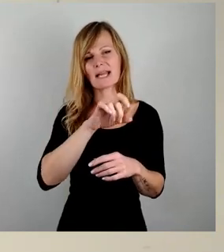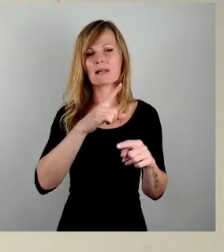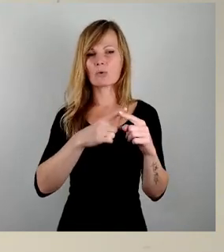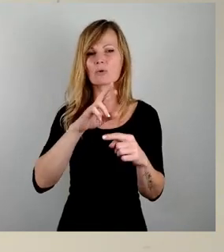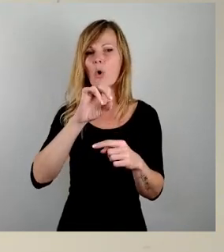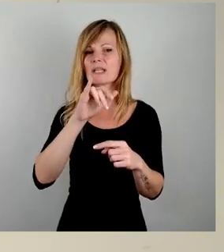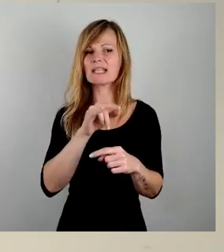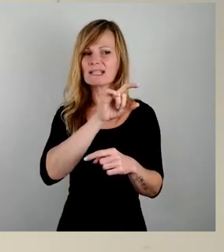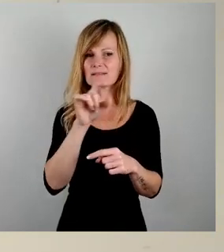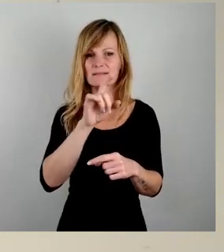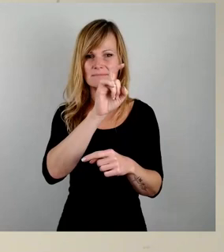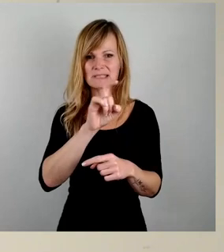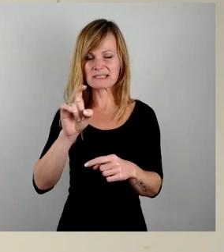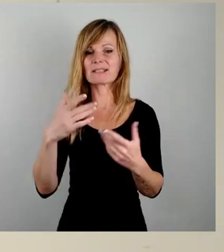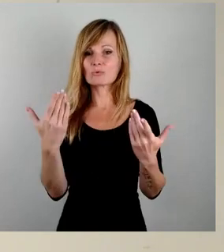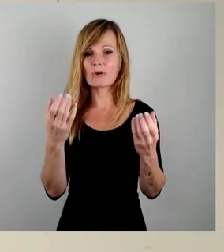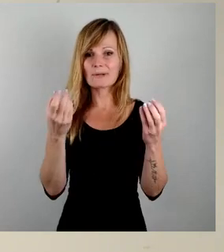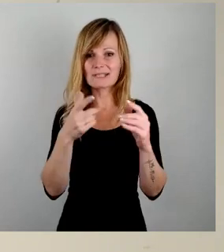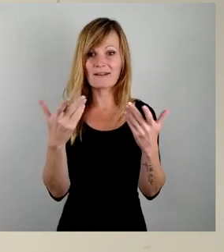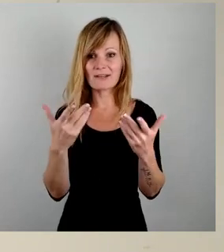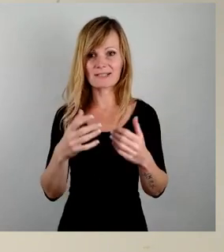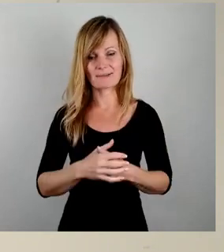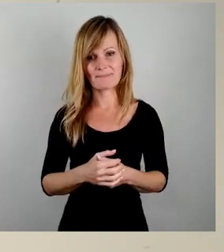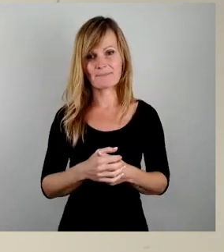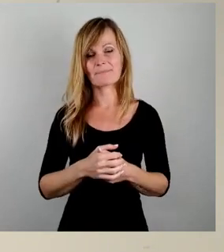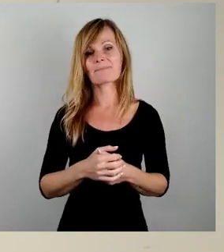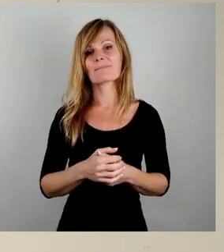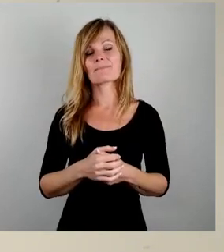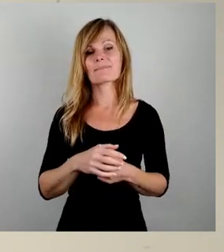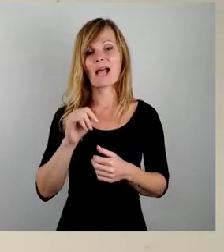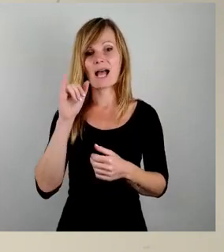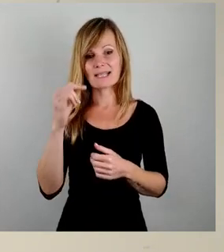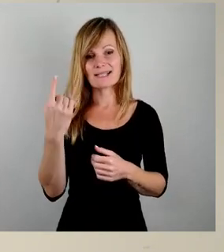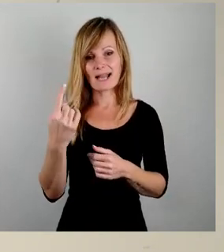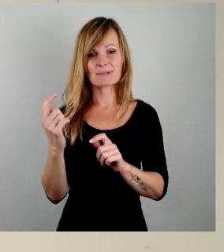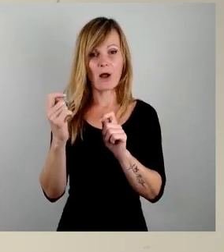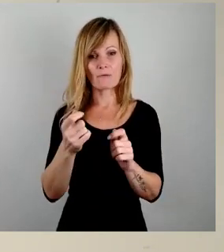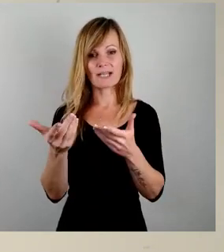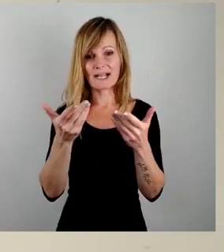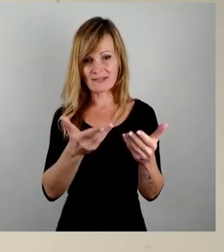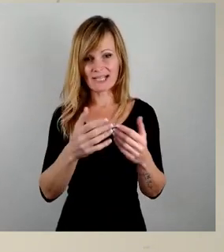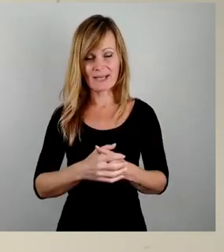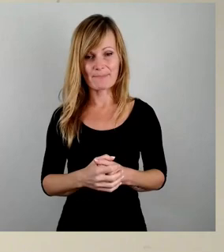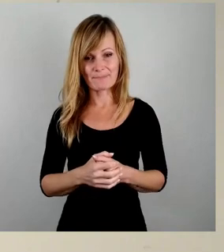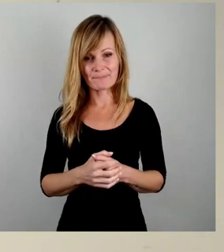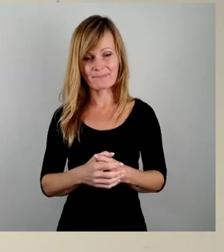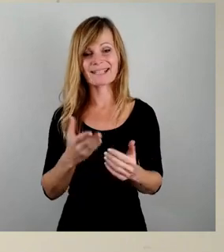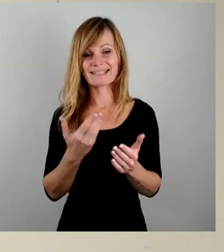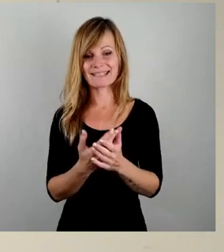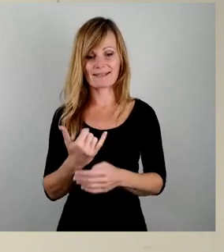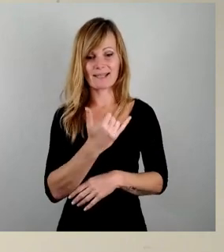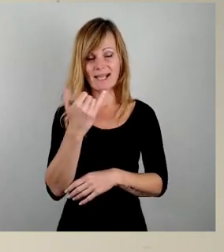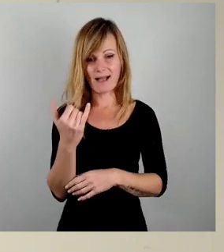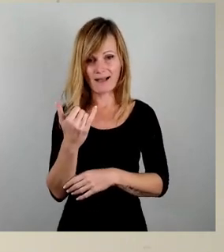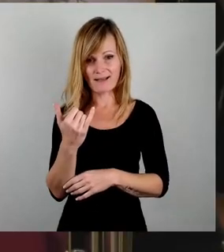geben, dass das AAI einen Auftrag vergeben hat, der noch in diesem Jahr von